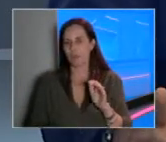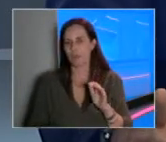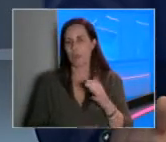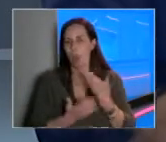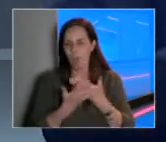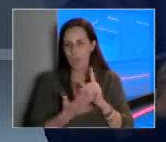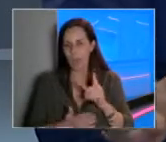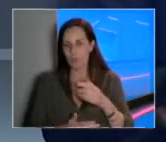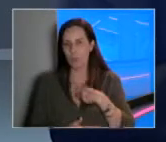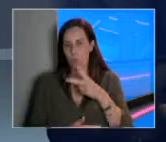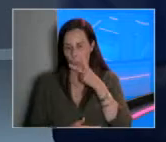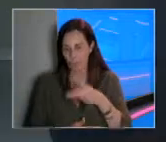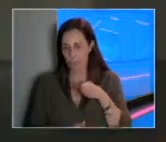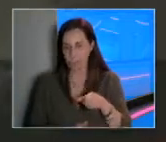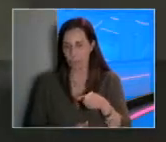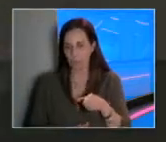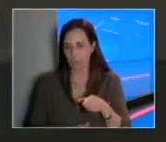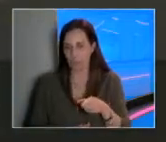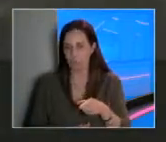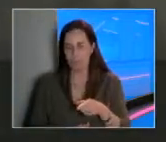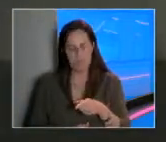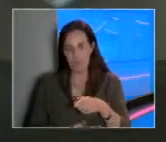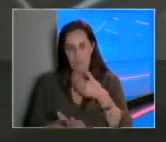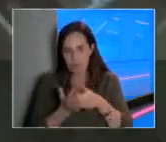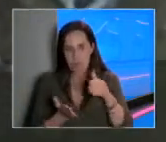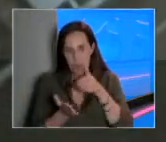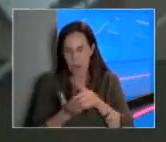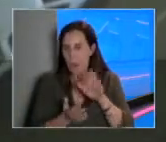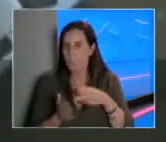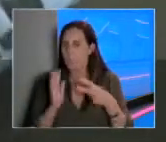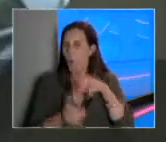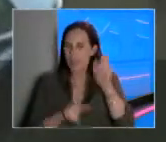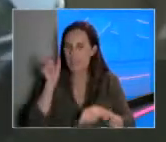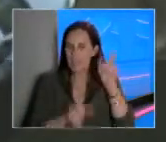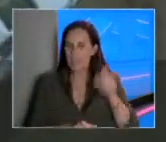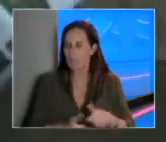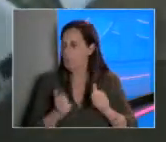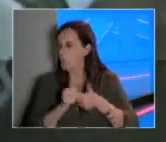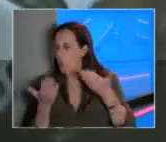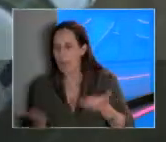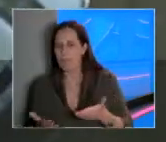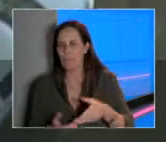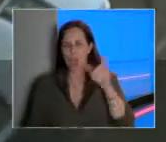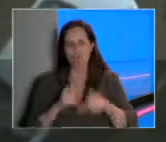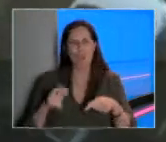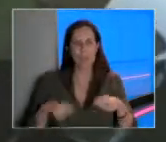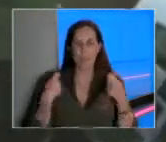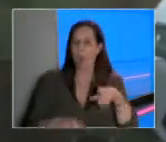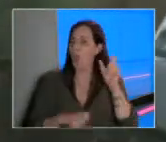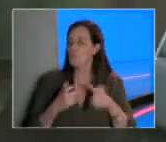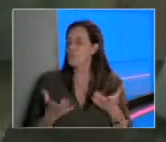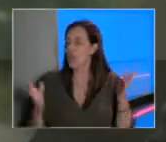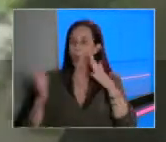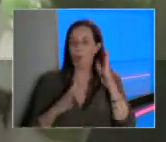העובדה שאנחנו רואים את זה בצורה כזאת לא נרגע, אבל גם פוליטיקאים, אתלטים, אנשי תרבות, אנשי